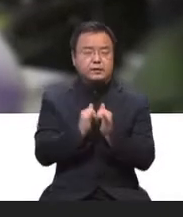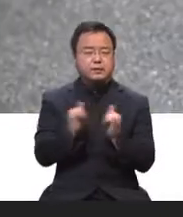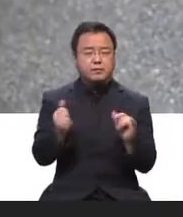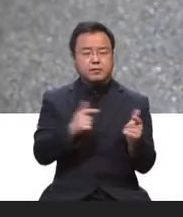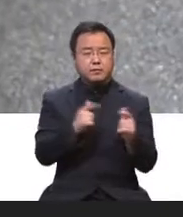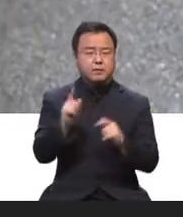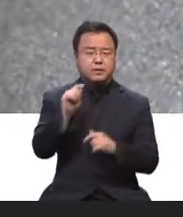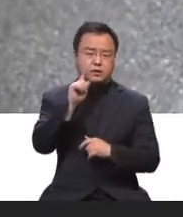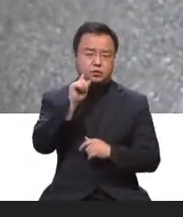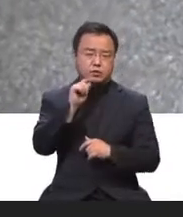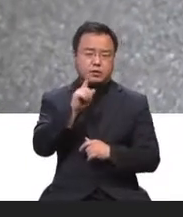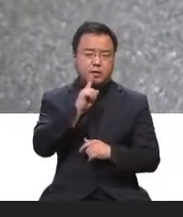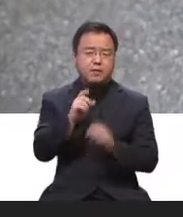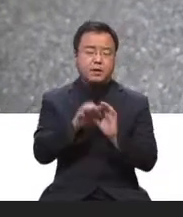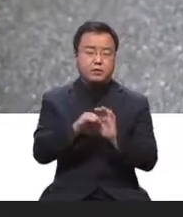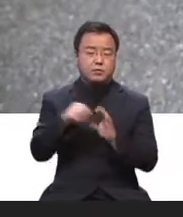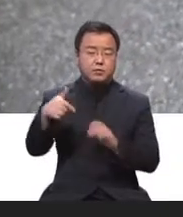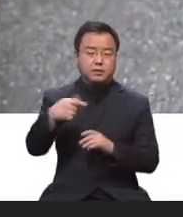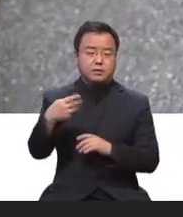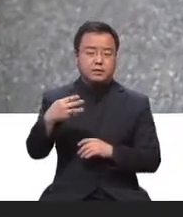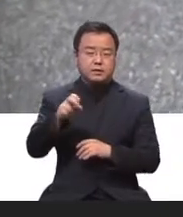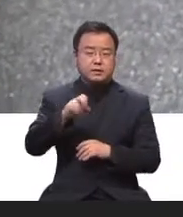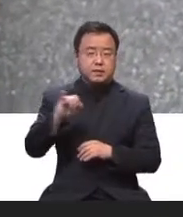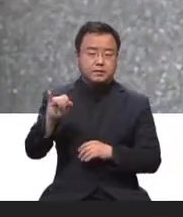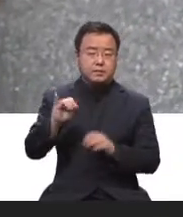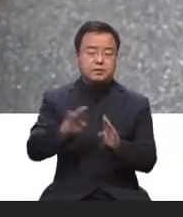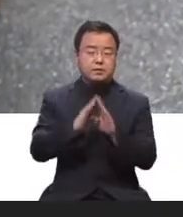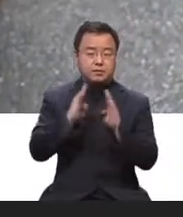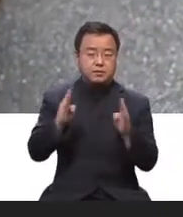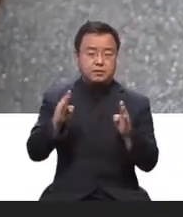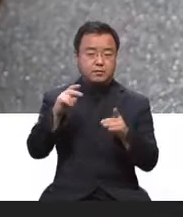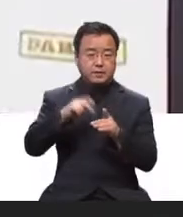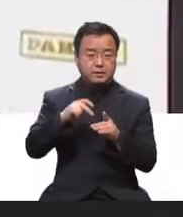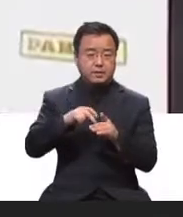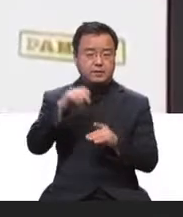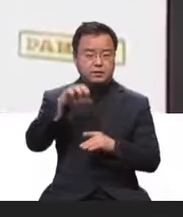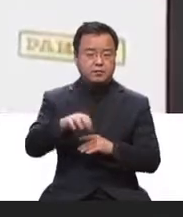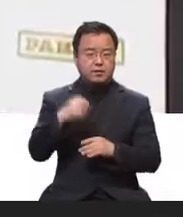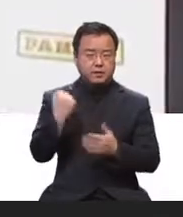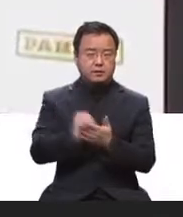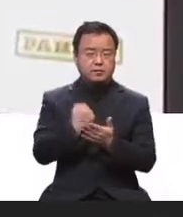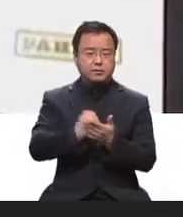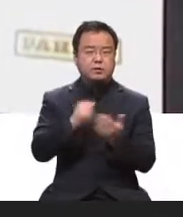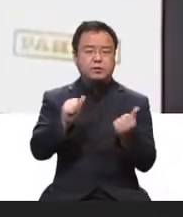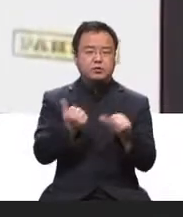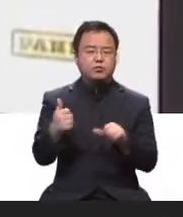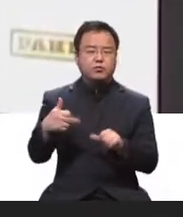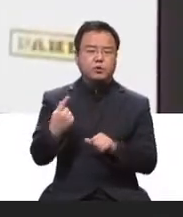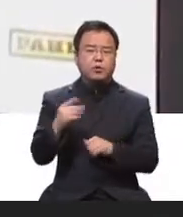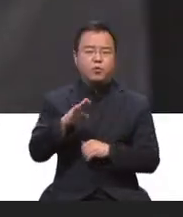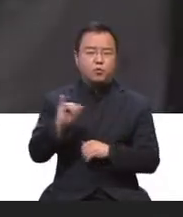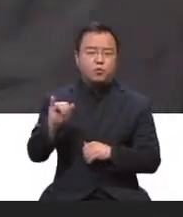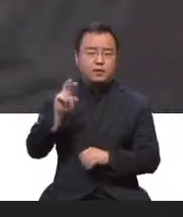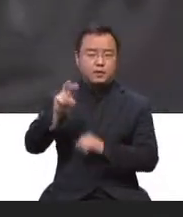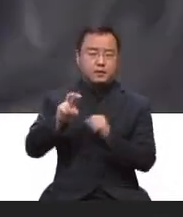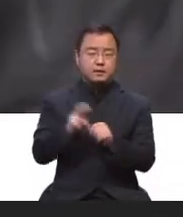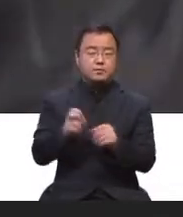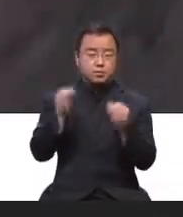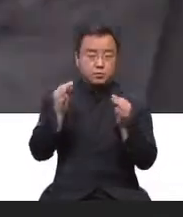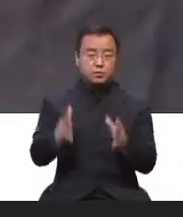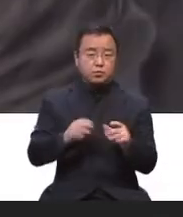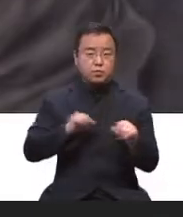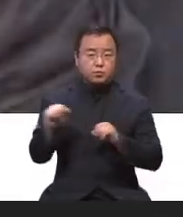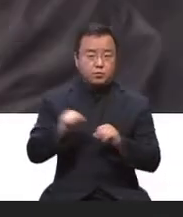통해서 그래미가 열리는 스테이플스 센터는 오늘 불의의 사고로 사망한 농구 선수 코비 브라이언트가 20년간